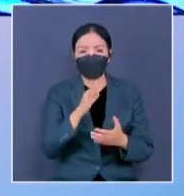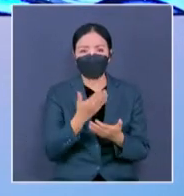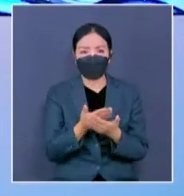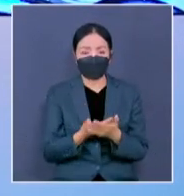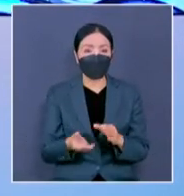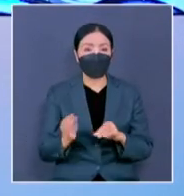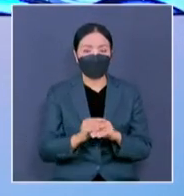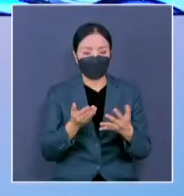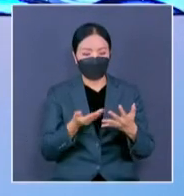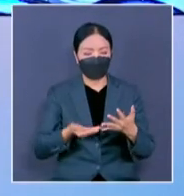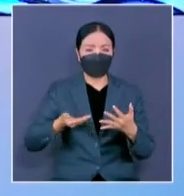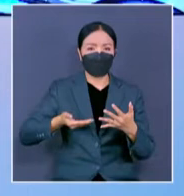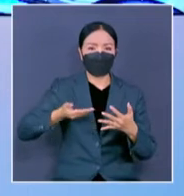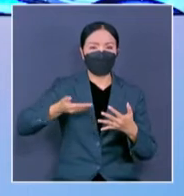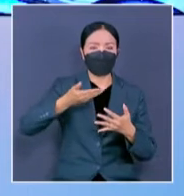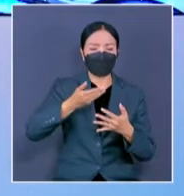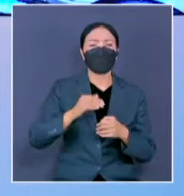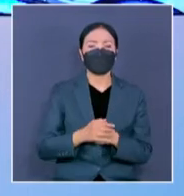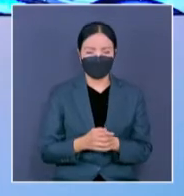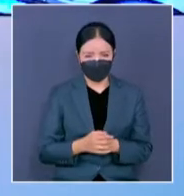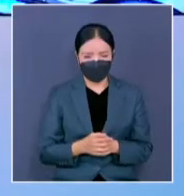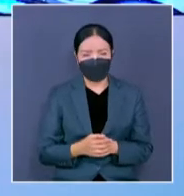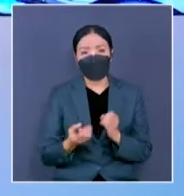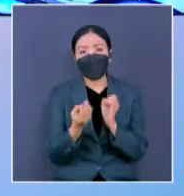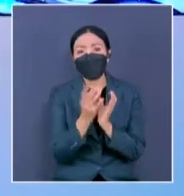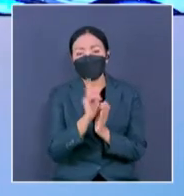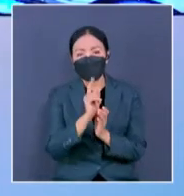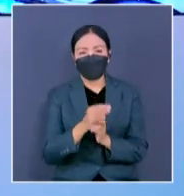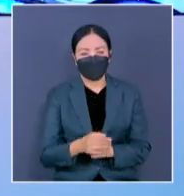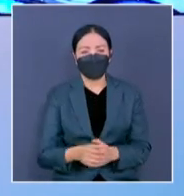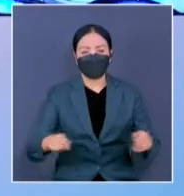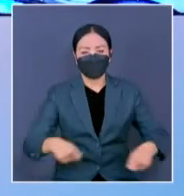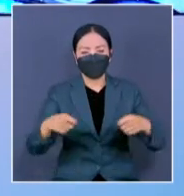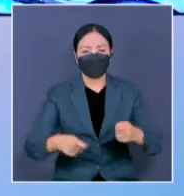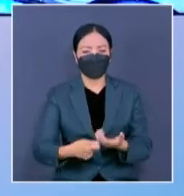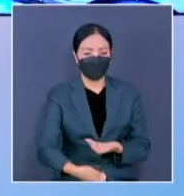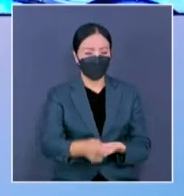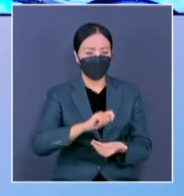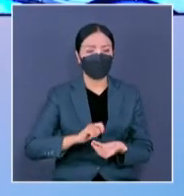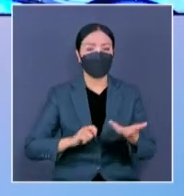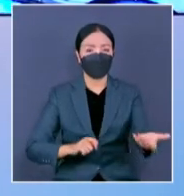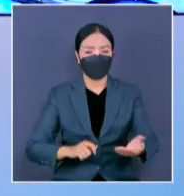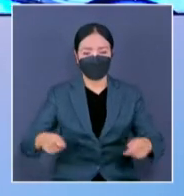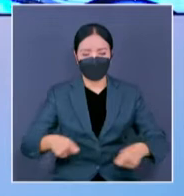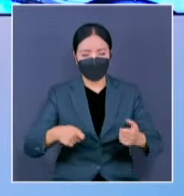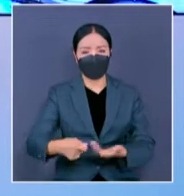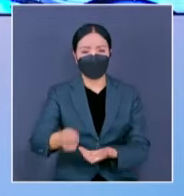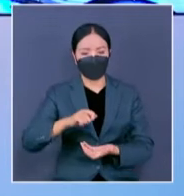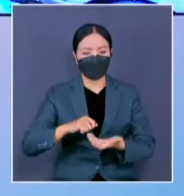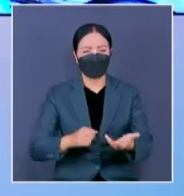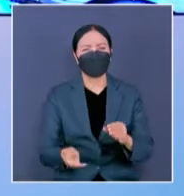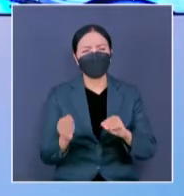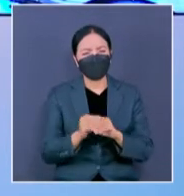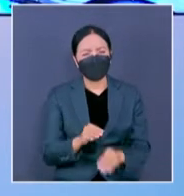ไดจริงๆเนี่ยมันจะส่งผลต่อต้นทุนอย่างเช่นพวกอาหารตามสั่งอ่ะเฉลี่ยแล้วต่อจานต่อชามหลักสตางค์เท่านั้น